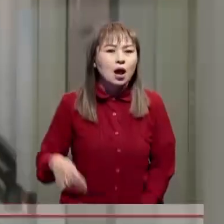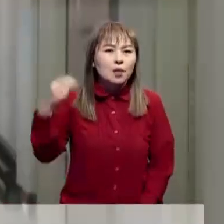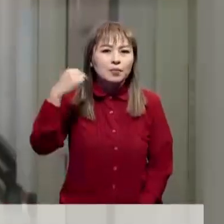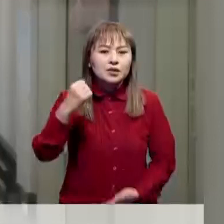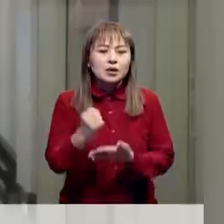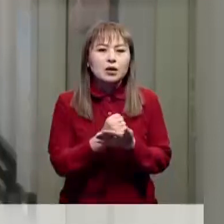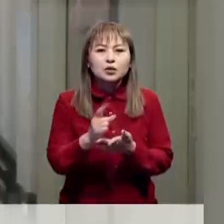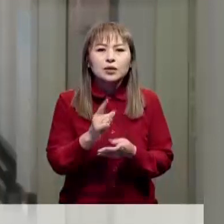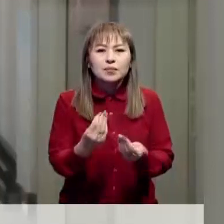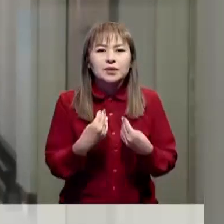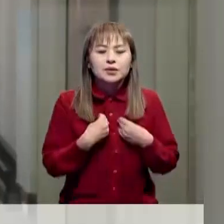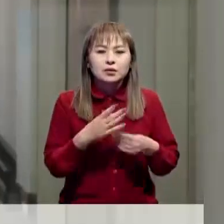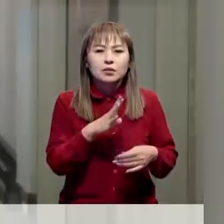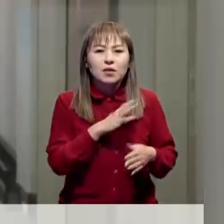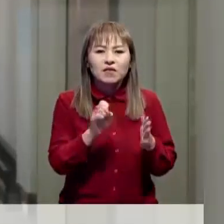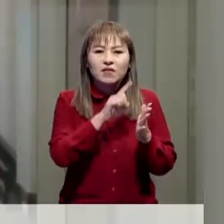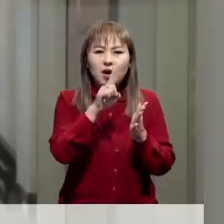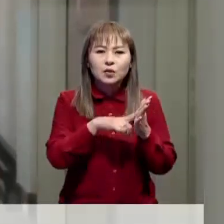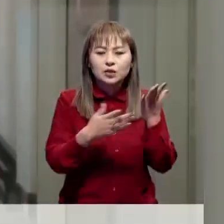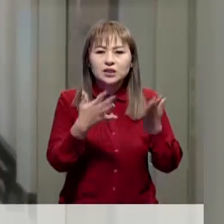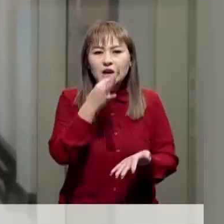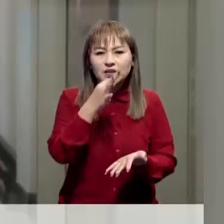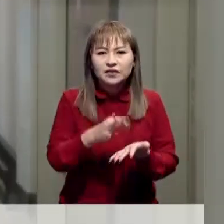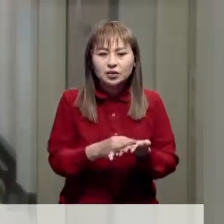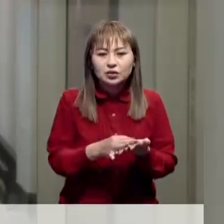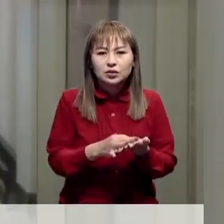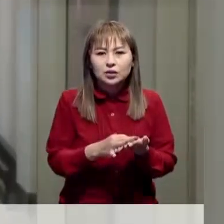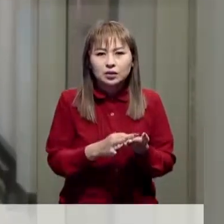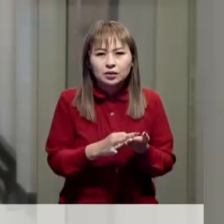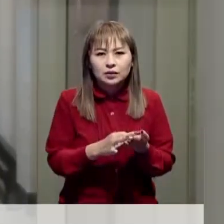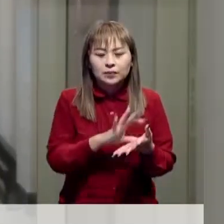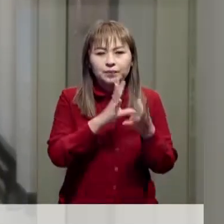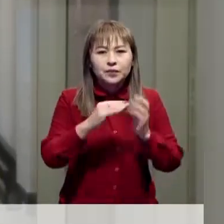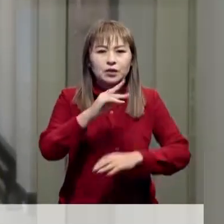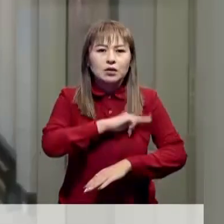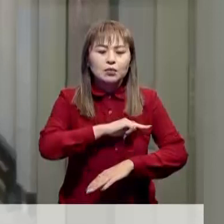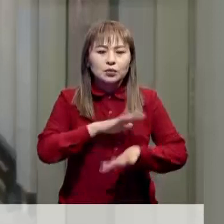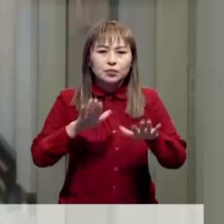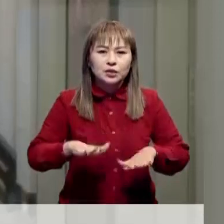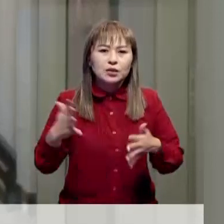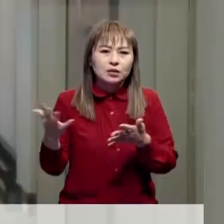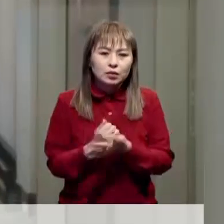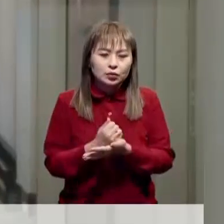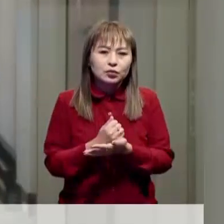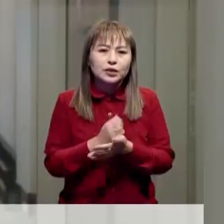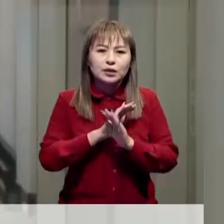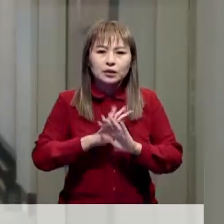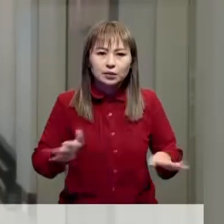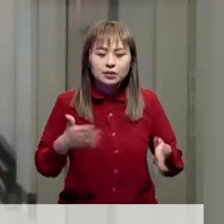резерв маған не берді деген сұраққа жауап берсем, ол тек қана жұмыс орынды табу ғана